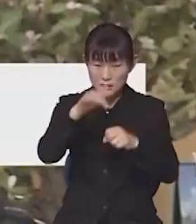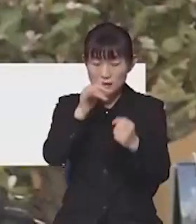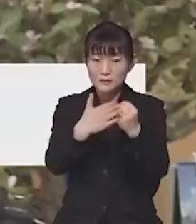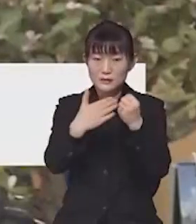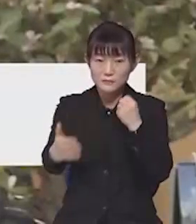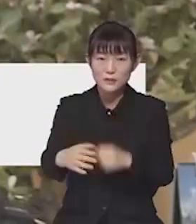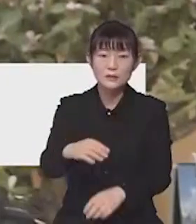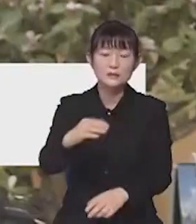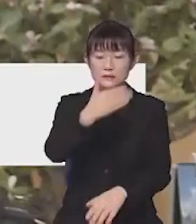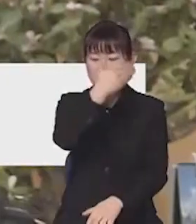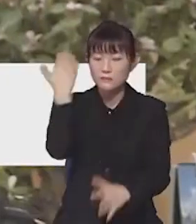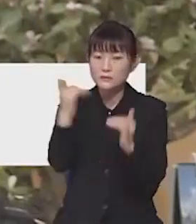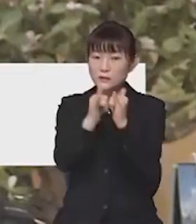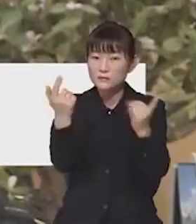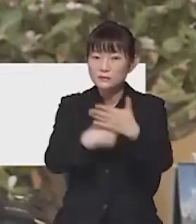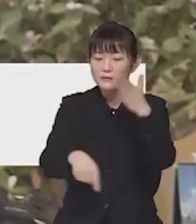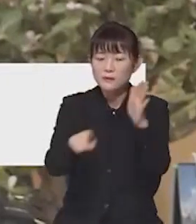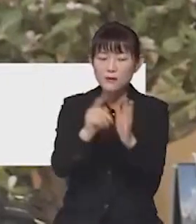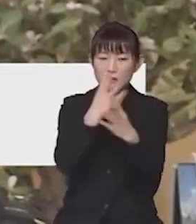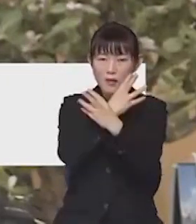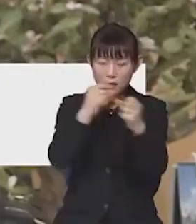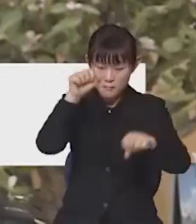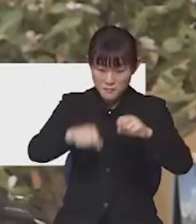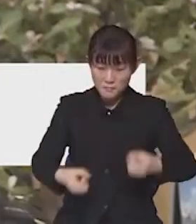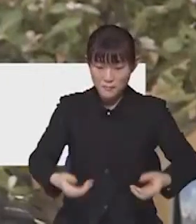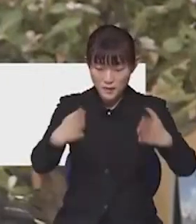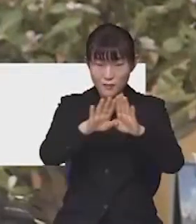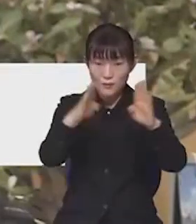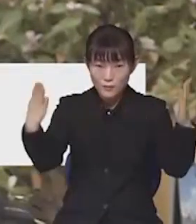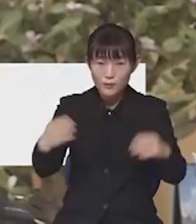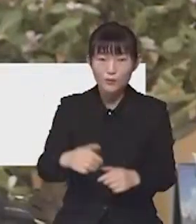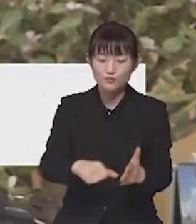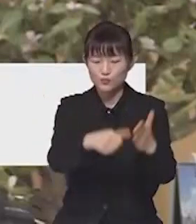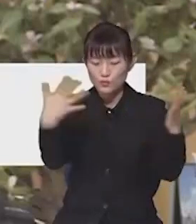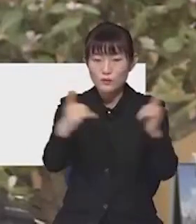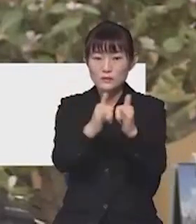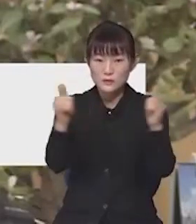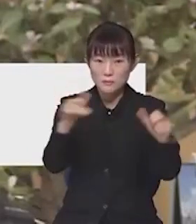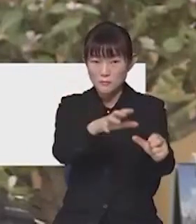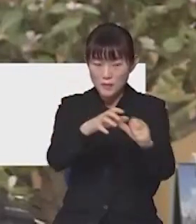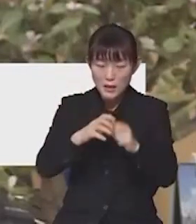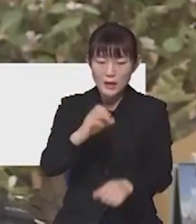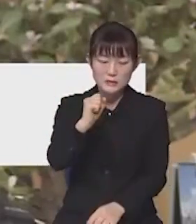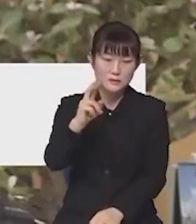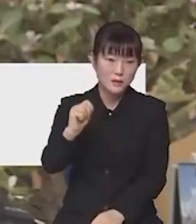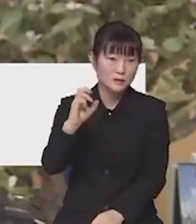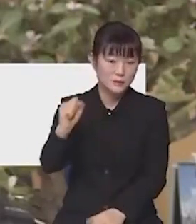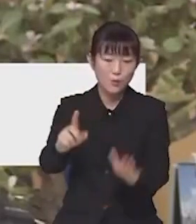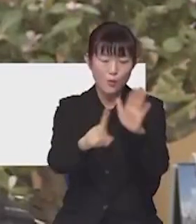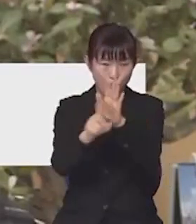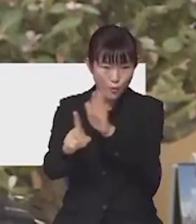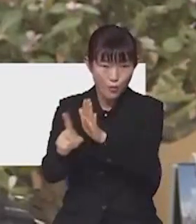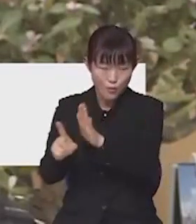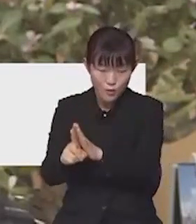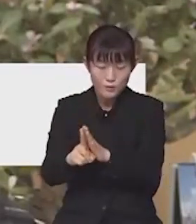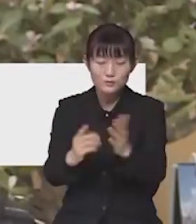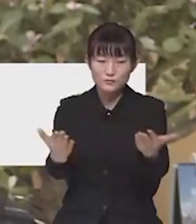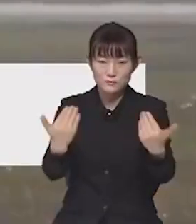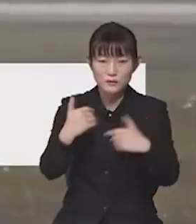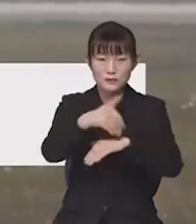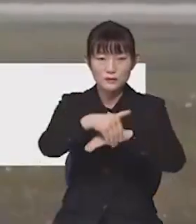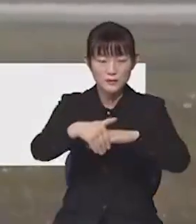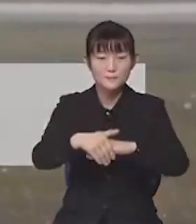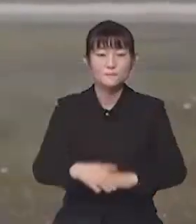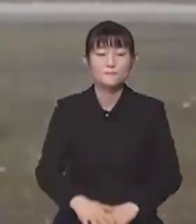MZ세대를 겨냥한 다양한 이벤트를 운영하고 유명인을 활용한 SNS 홍보를 통해 국내의 관광객을 적극적으로